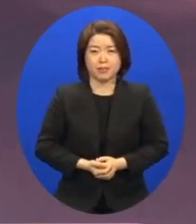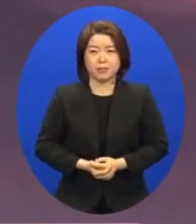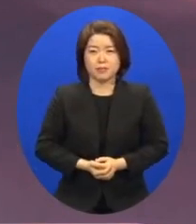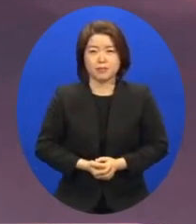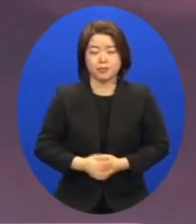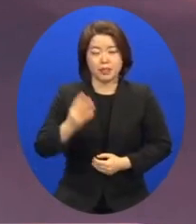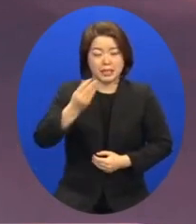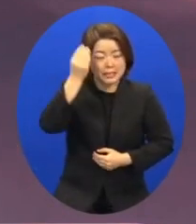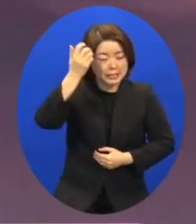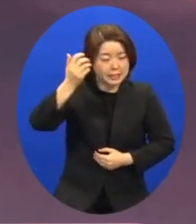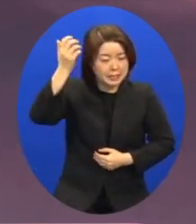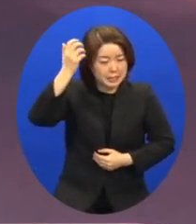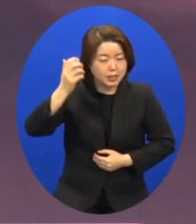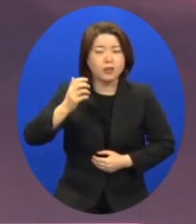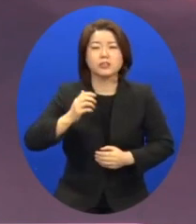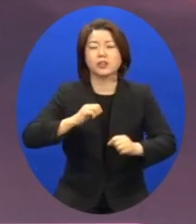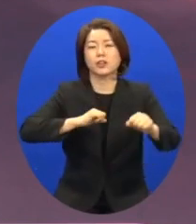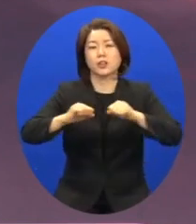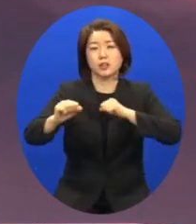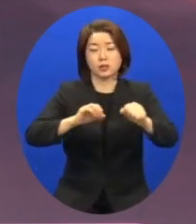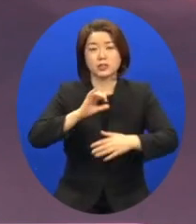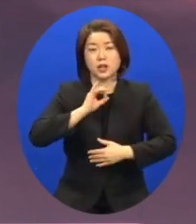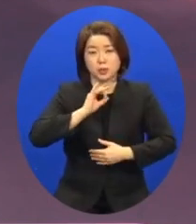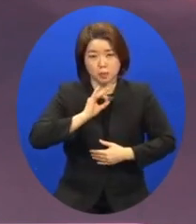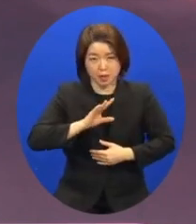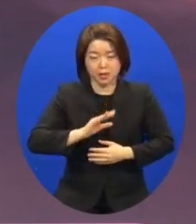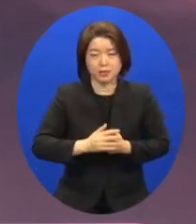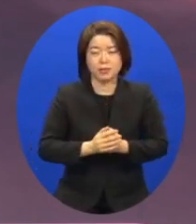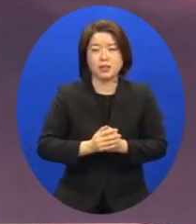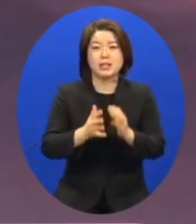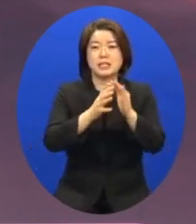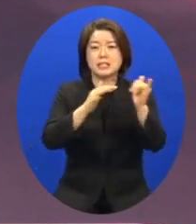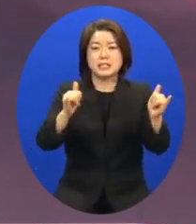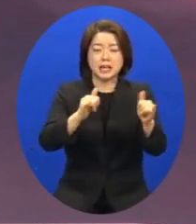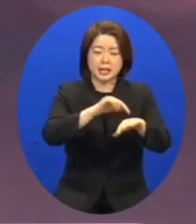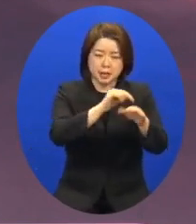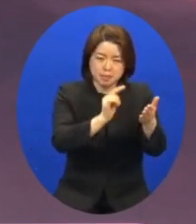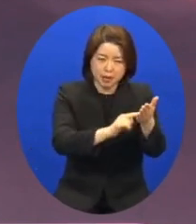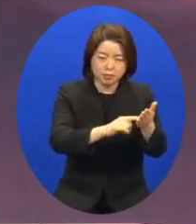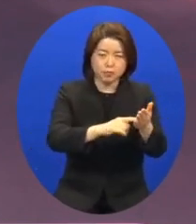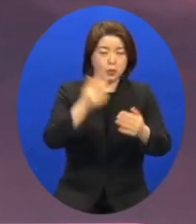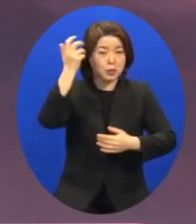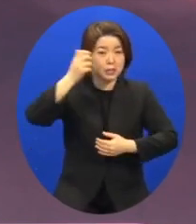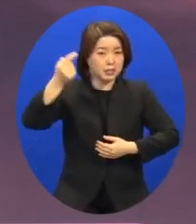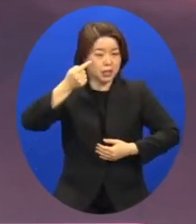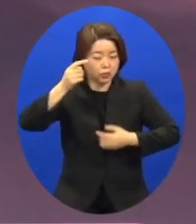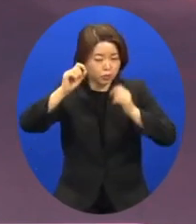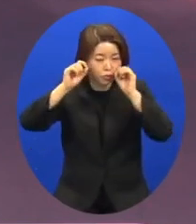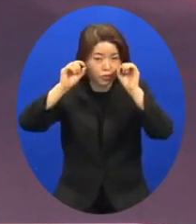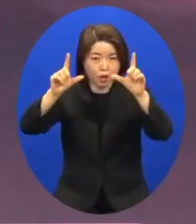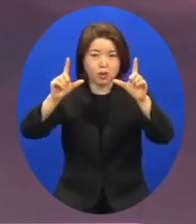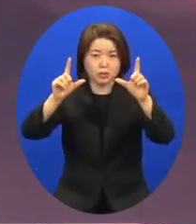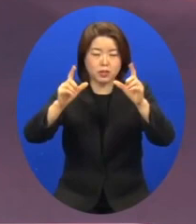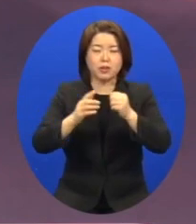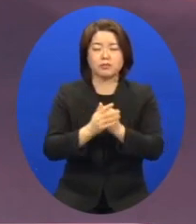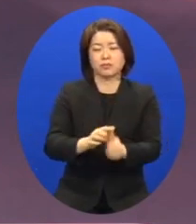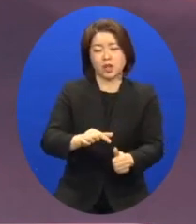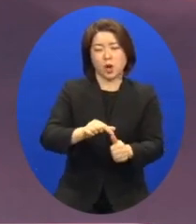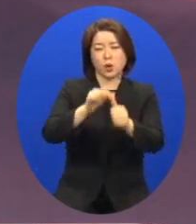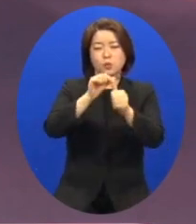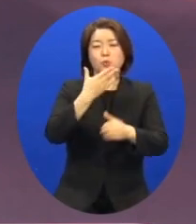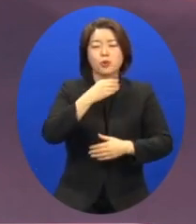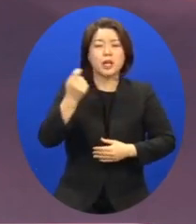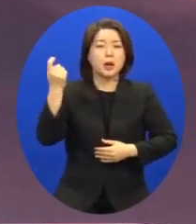성령의 역사로 만 사람의 마음이 영의 눈이 열려서 9월에 복음이